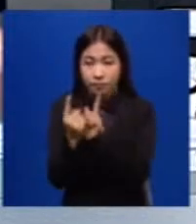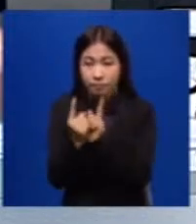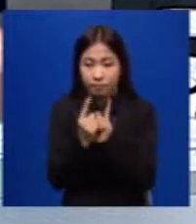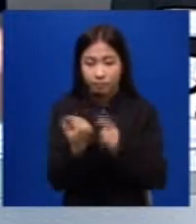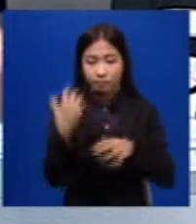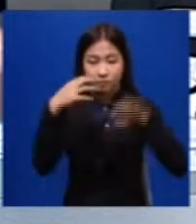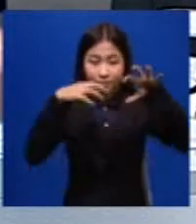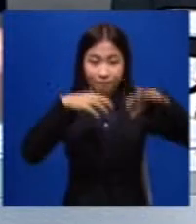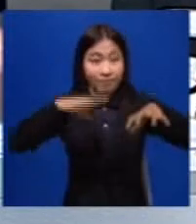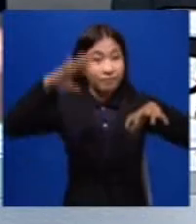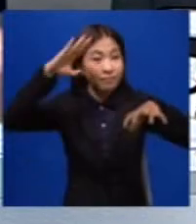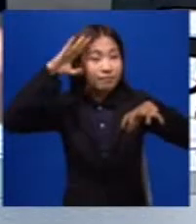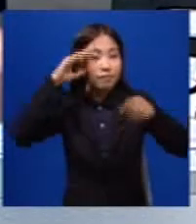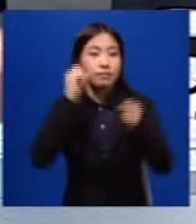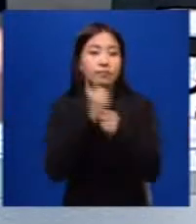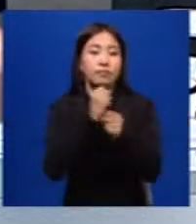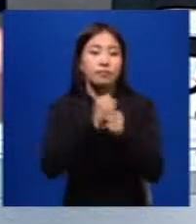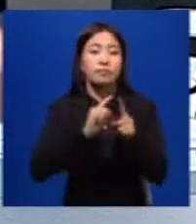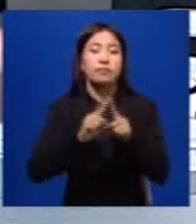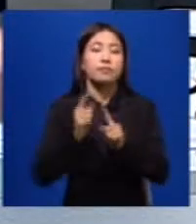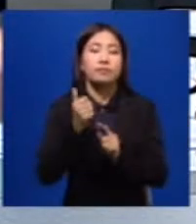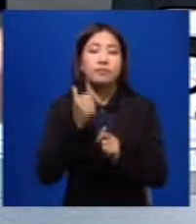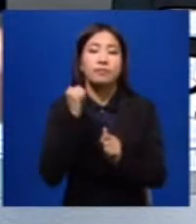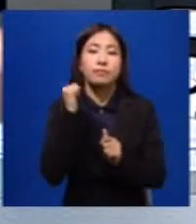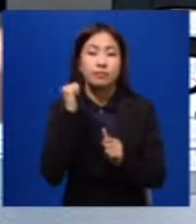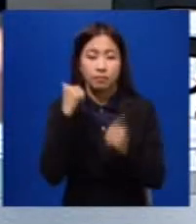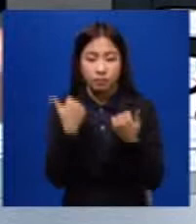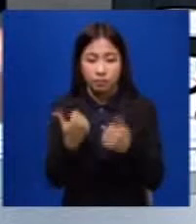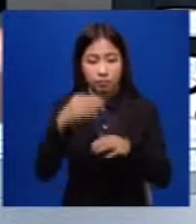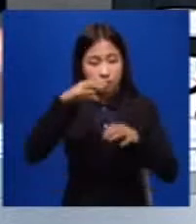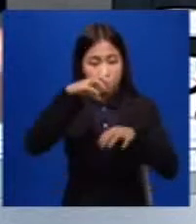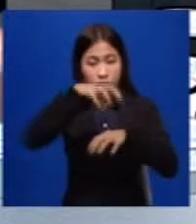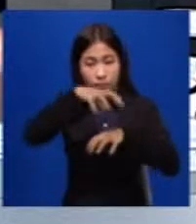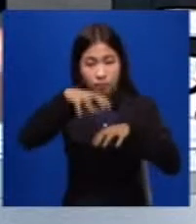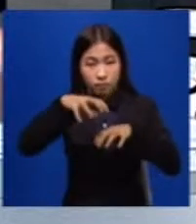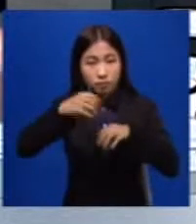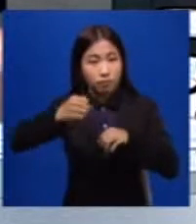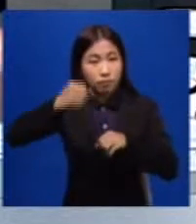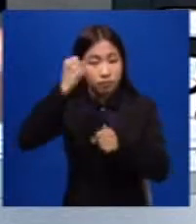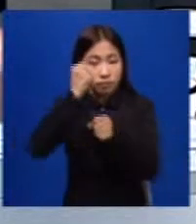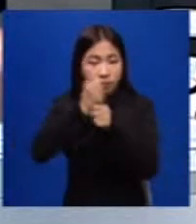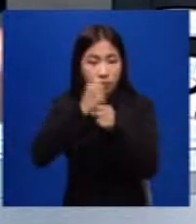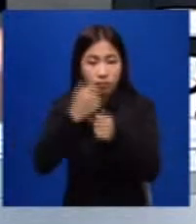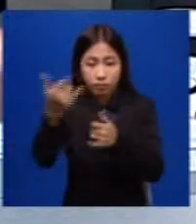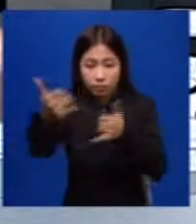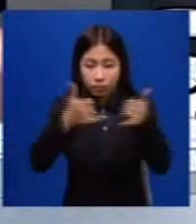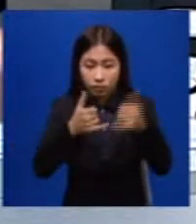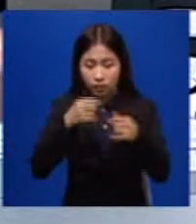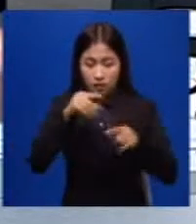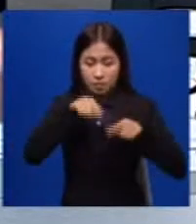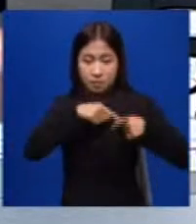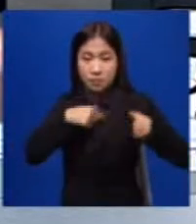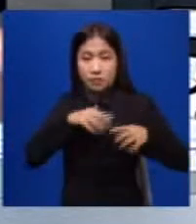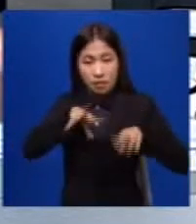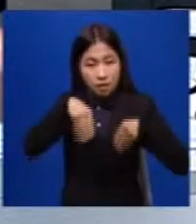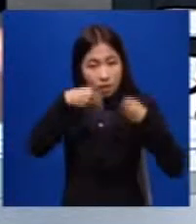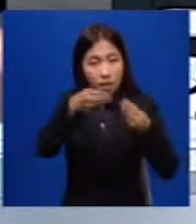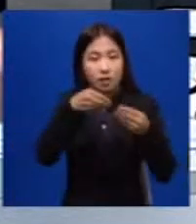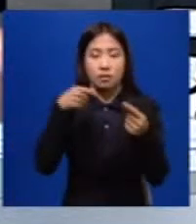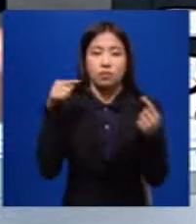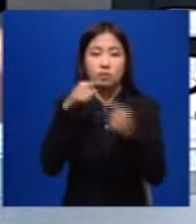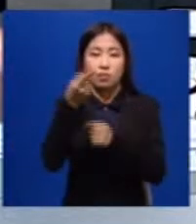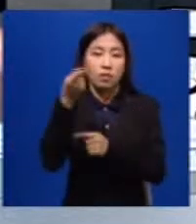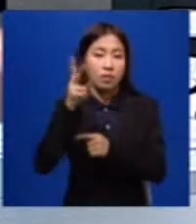ก็ยังคงปฏิบัติหน้าที่ตามปกติขณะที่กองบัญชาการกองทัพบกเองนะคะก็มีประชาชนมาให้กำลังใจการทำงานของคสช.